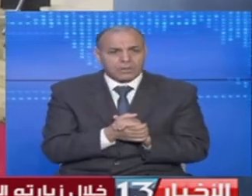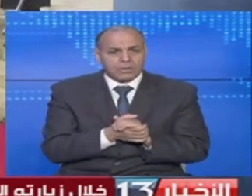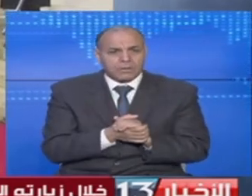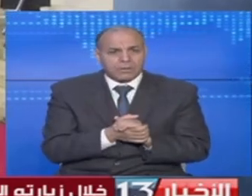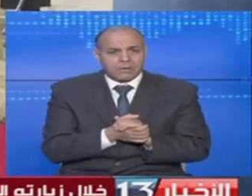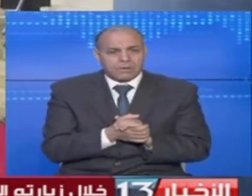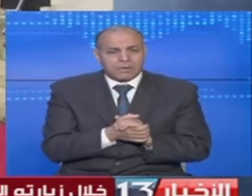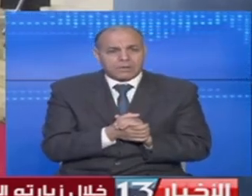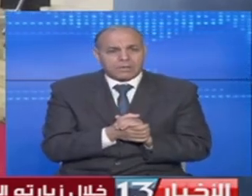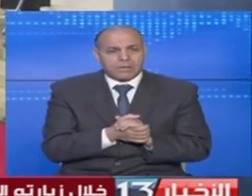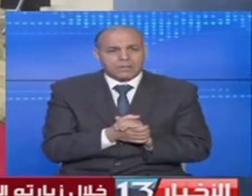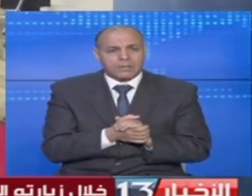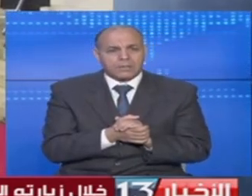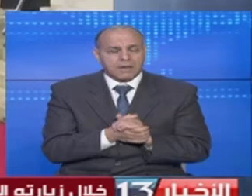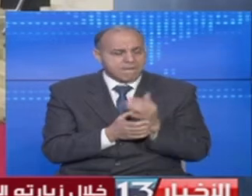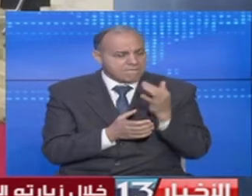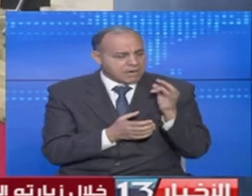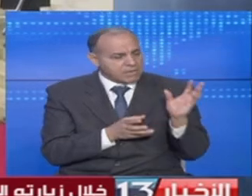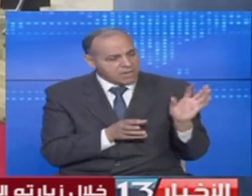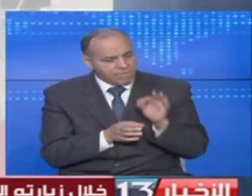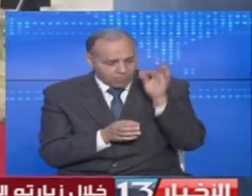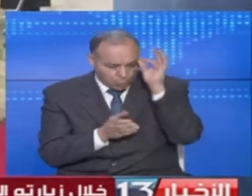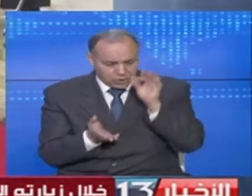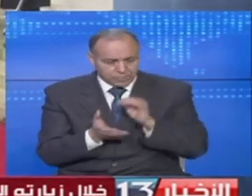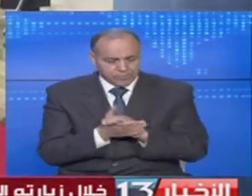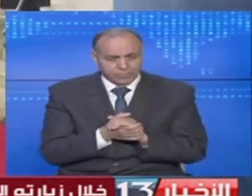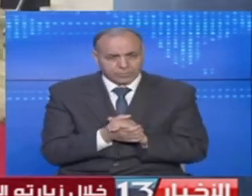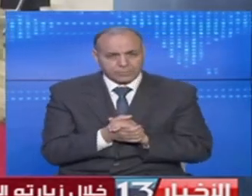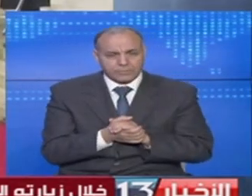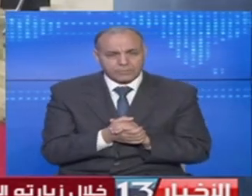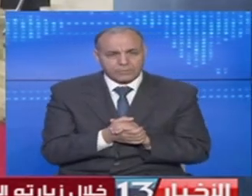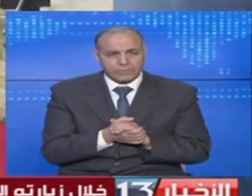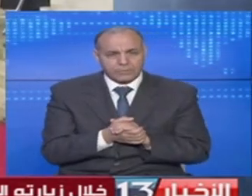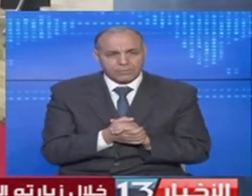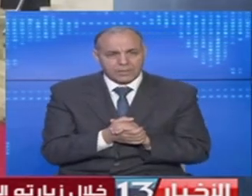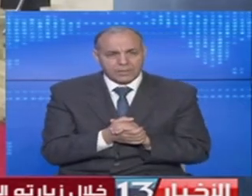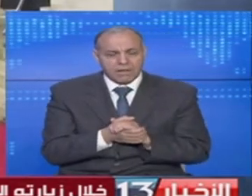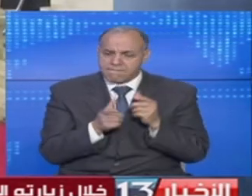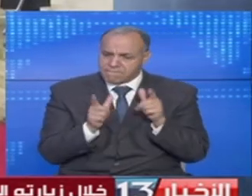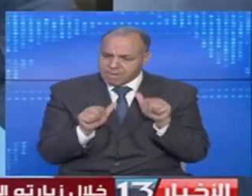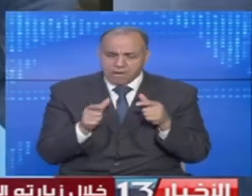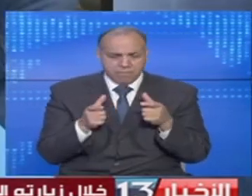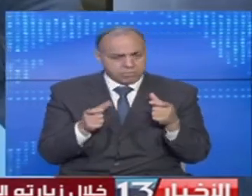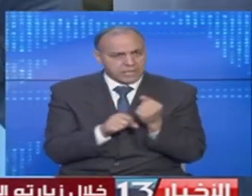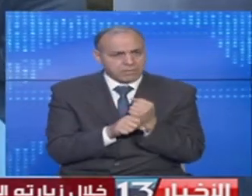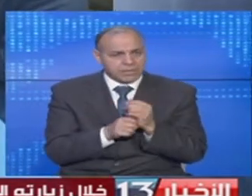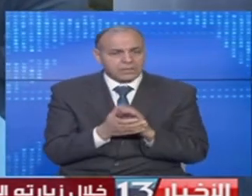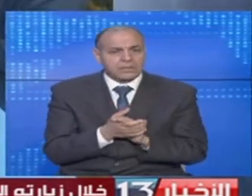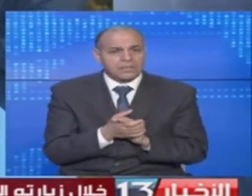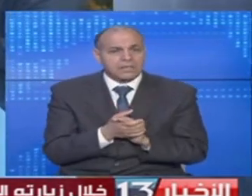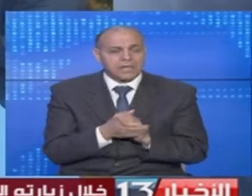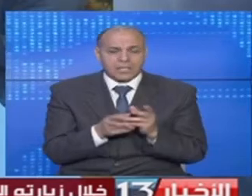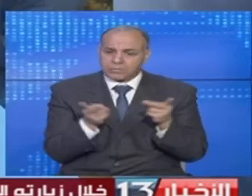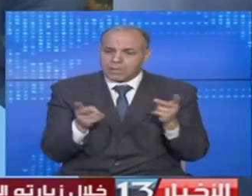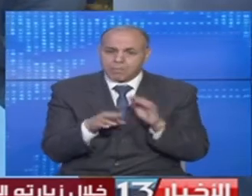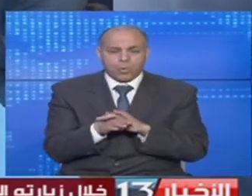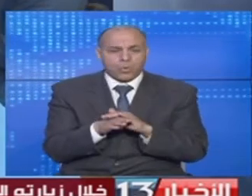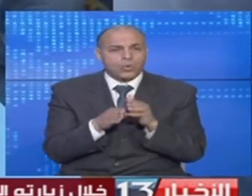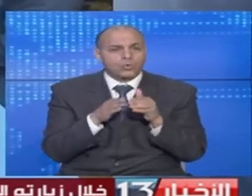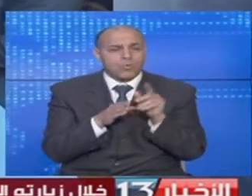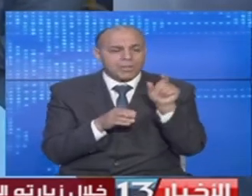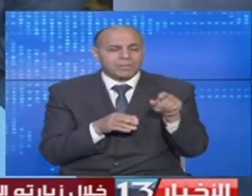الاستثمار الفرنسوية في تونس توفير فرص العمل. كما طرح موضوع